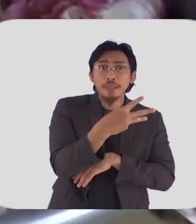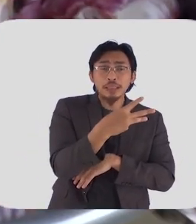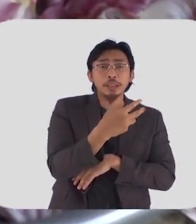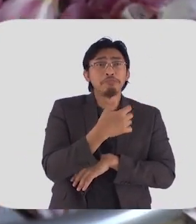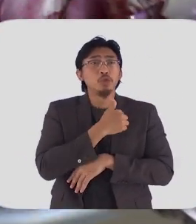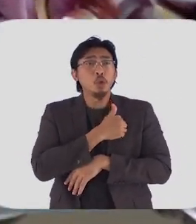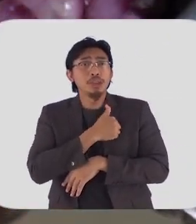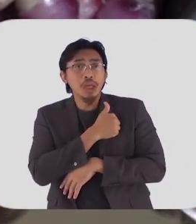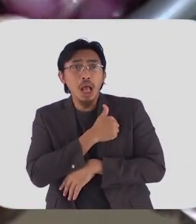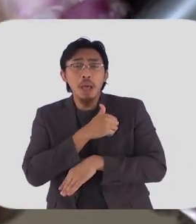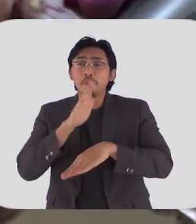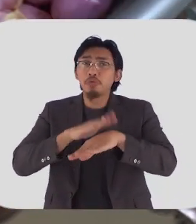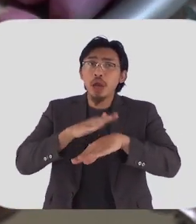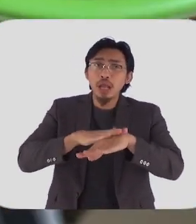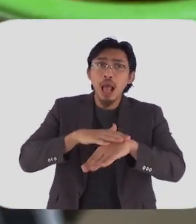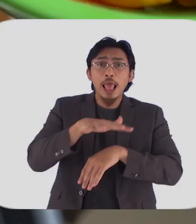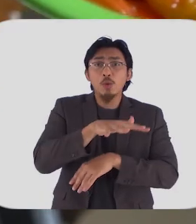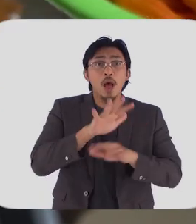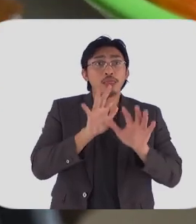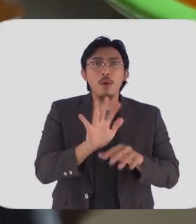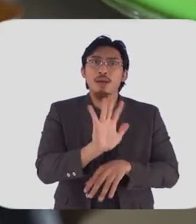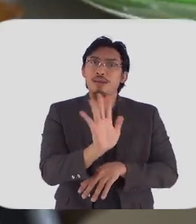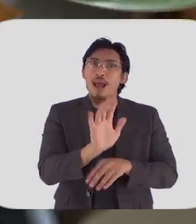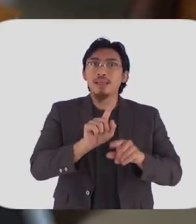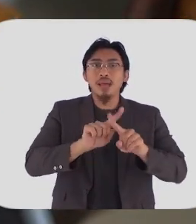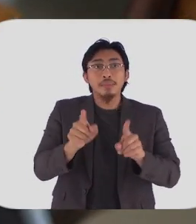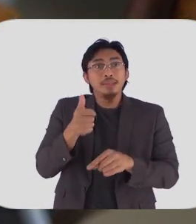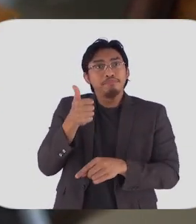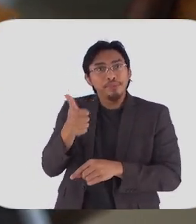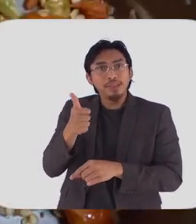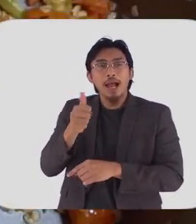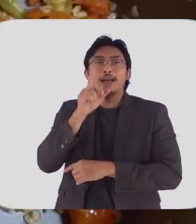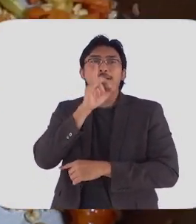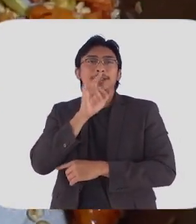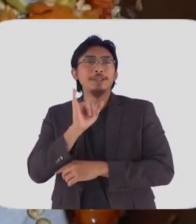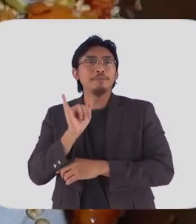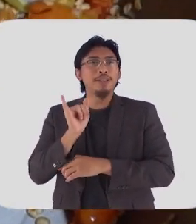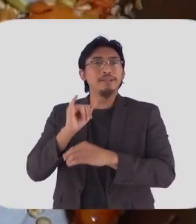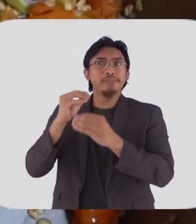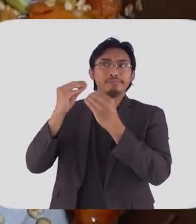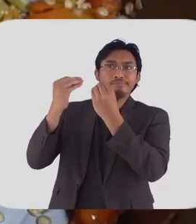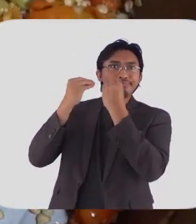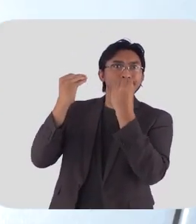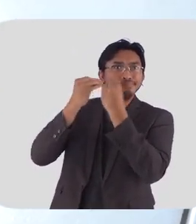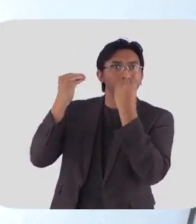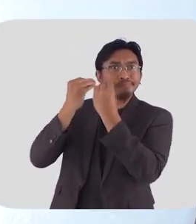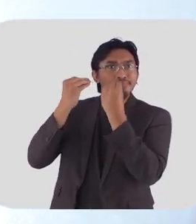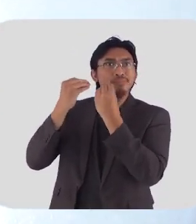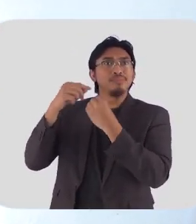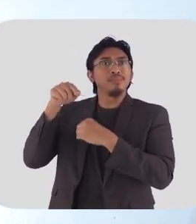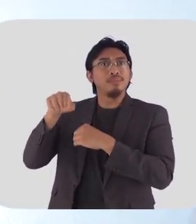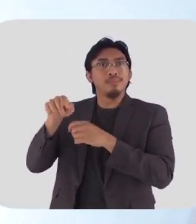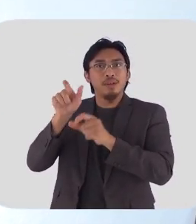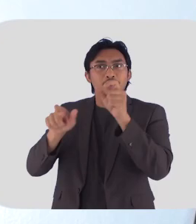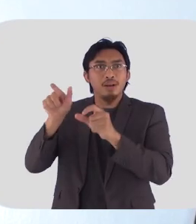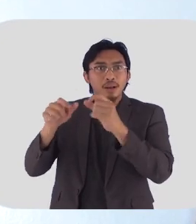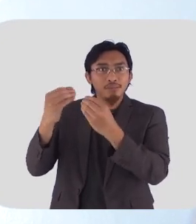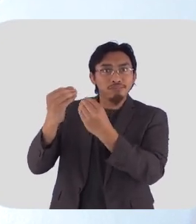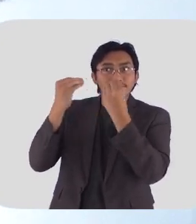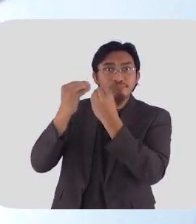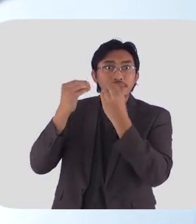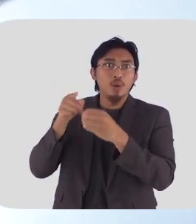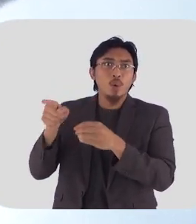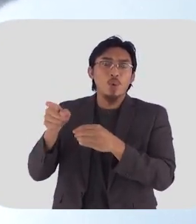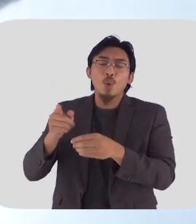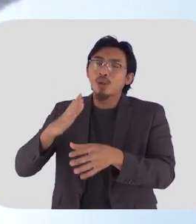harus berdampak kepada tidak hanya ekonomi, sosial, budaya, dan lingkungan sekitar. Itu juga saya